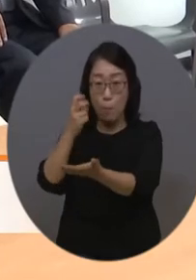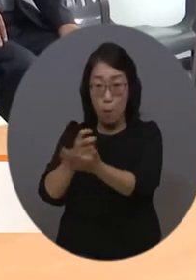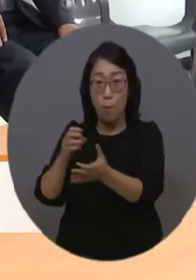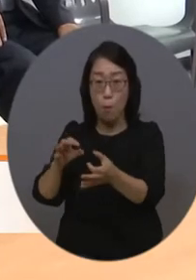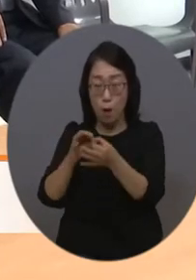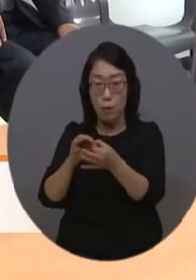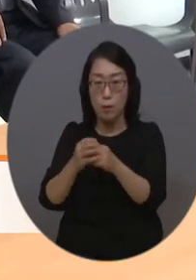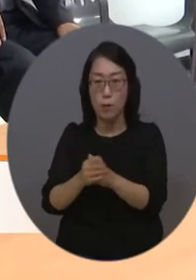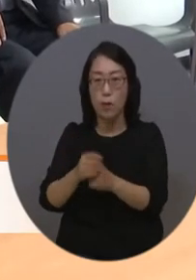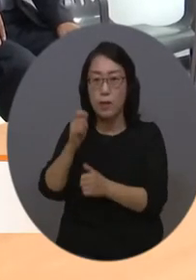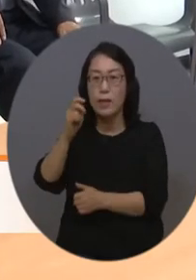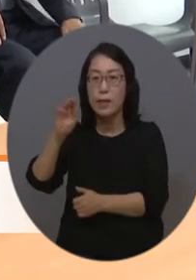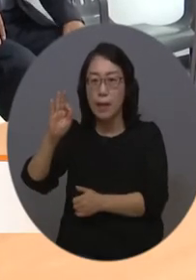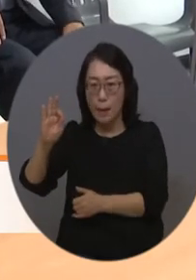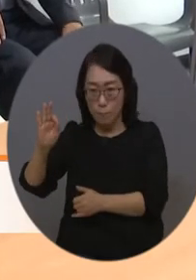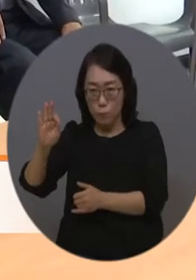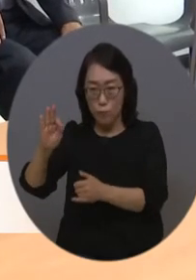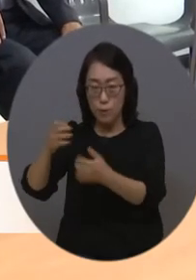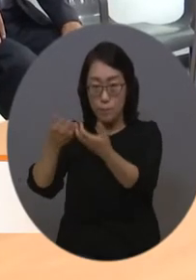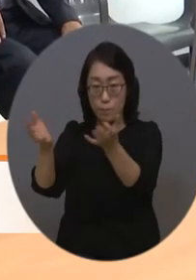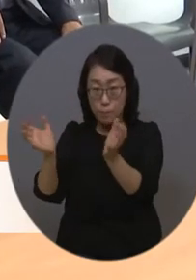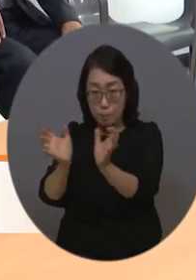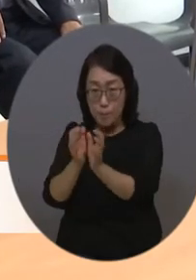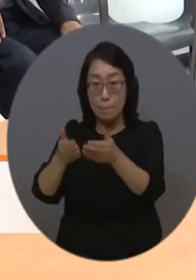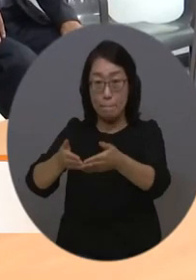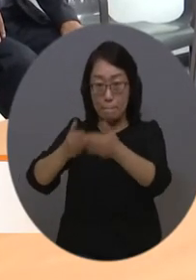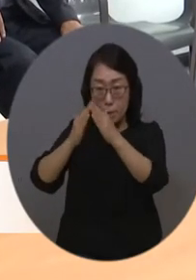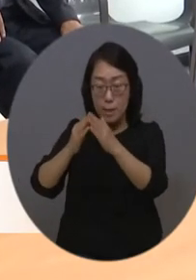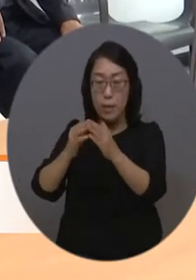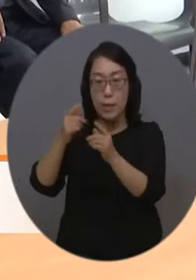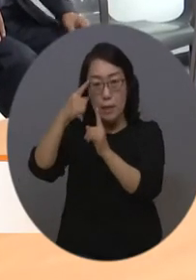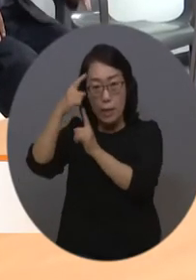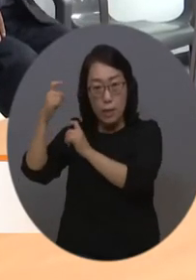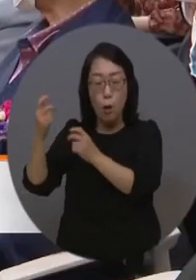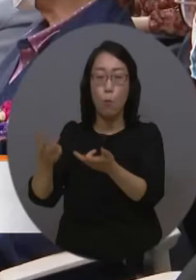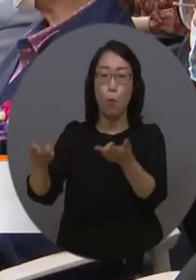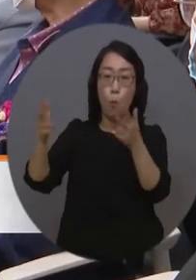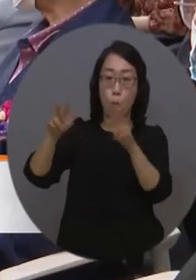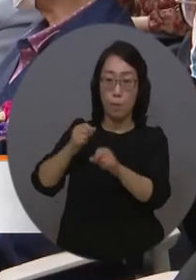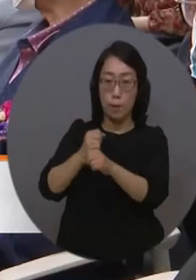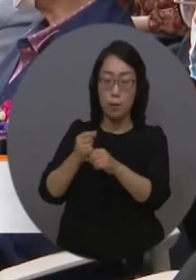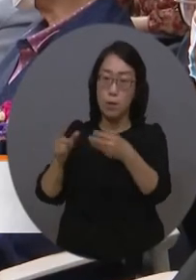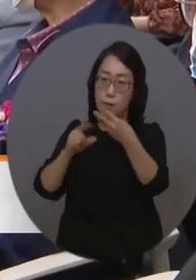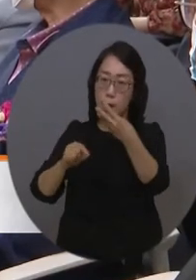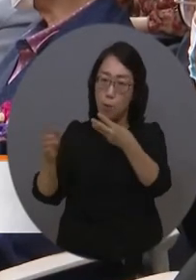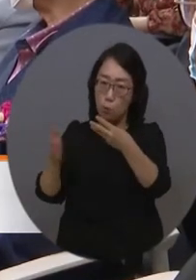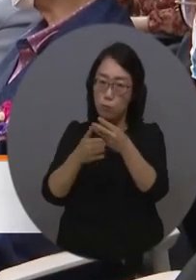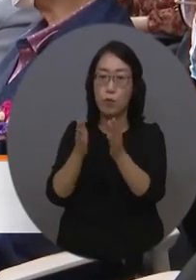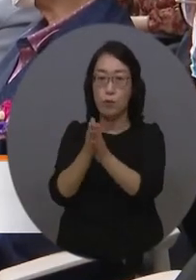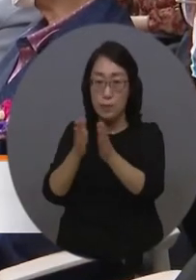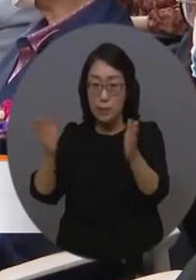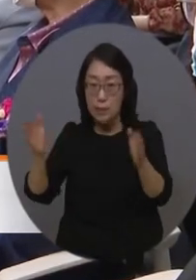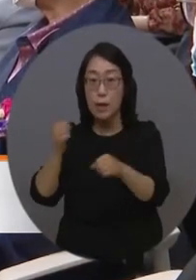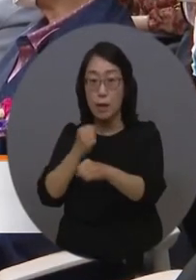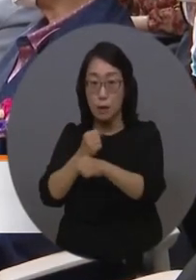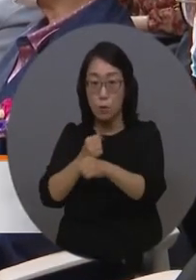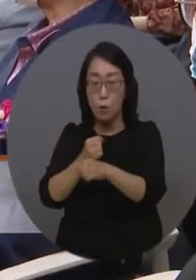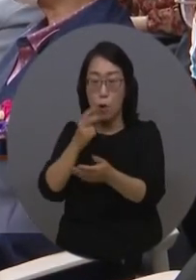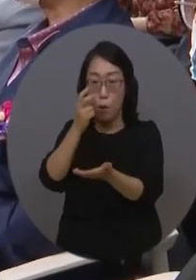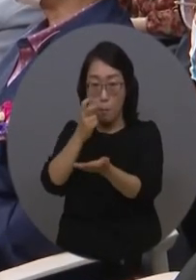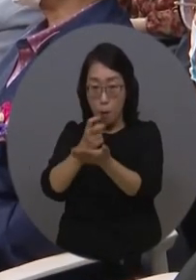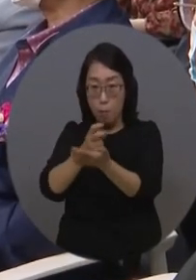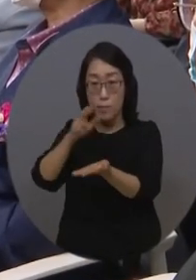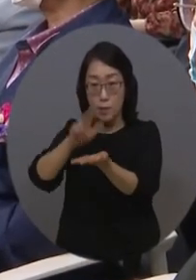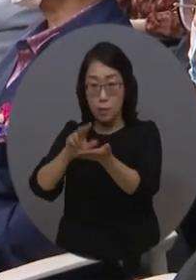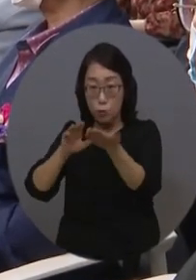조치로 TF팀을 구성하고 기념공원 조성을 위한 용역을 지난 3월부터 추진하는 등 법 제정 이후의 후속